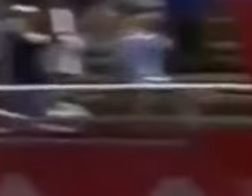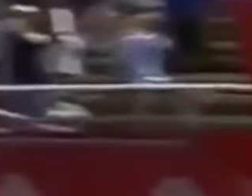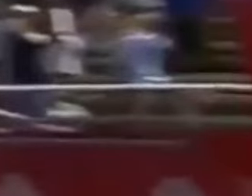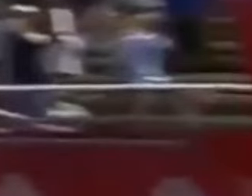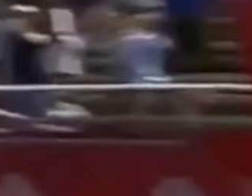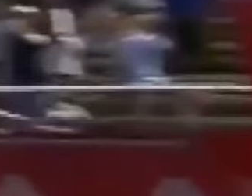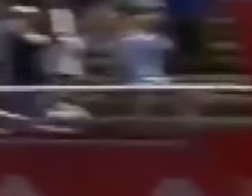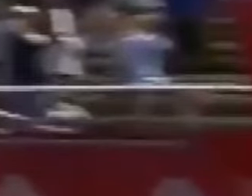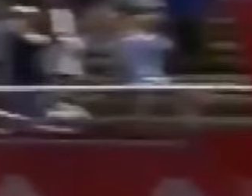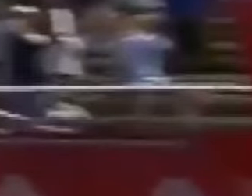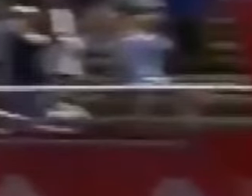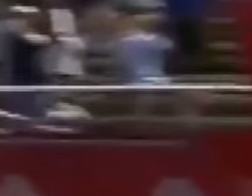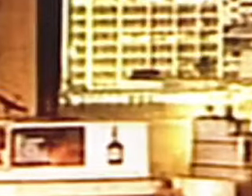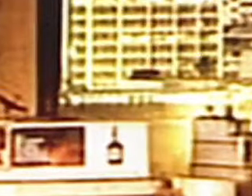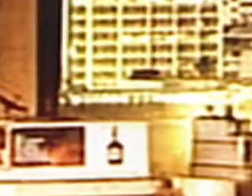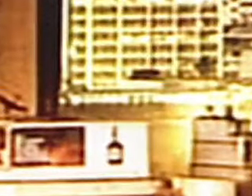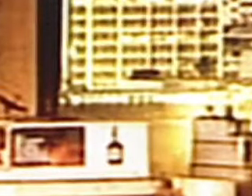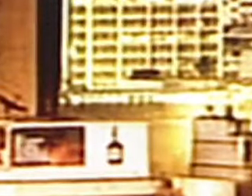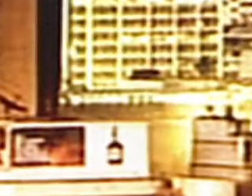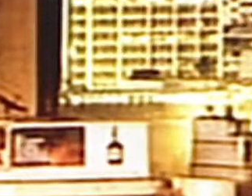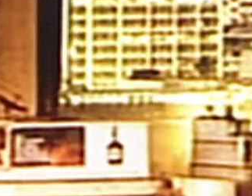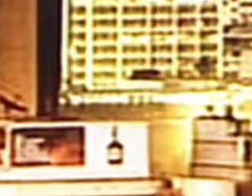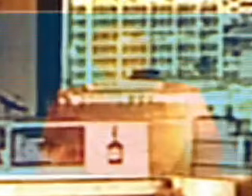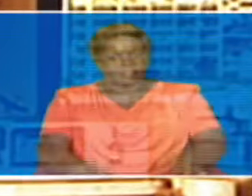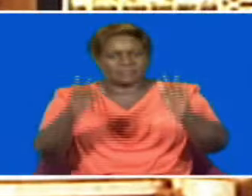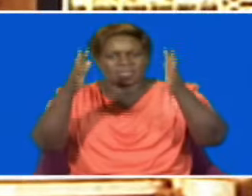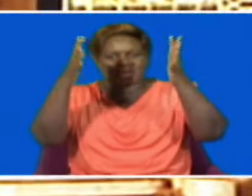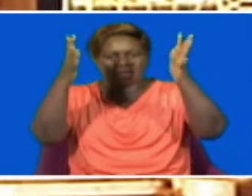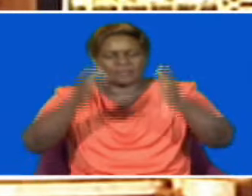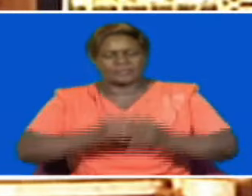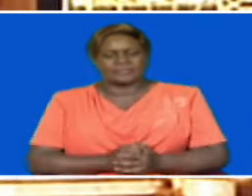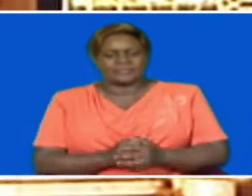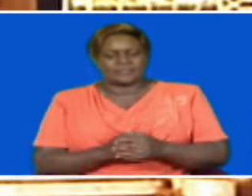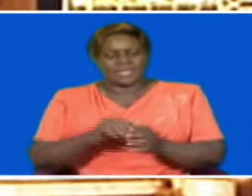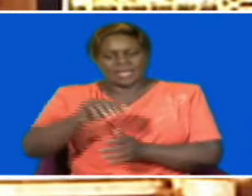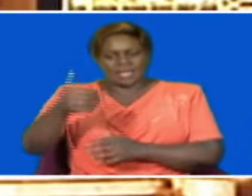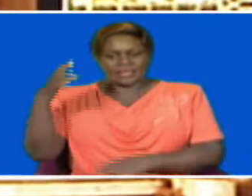Hongera kwa wanariadha hao. Kwingineko, mabingwa watetezi wa ligi